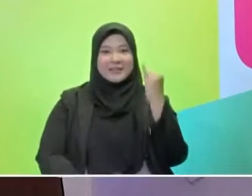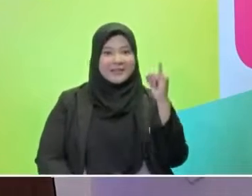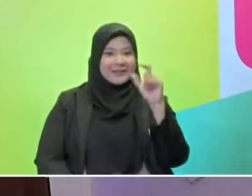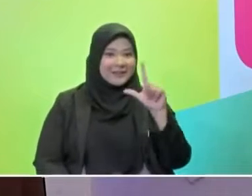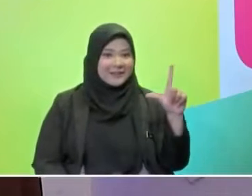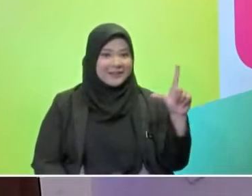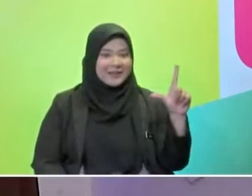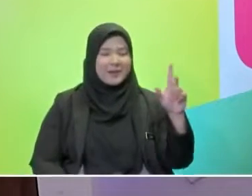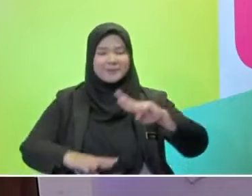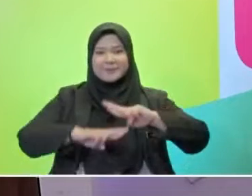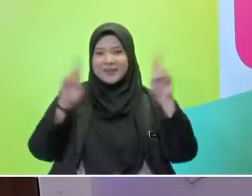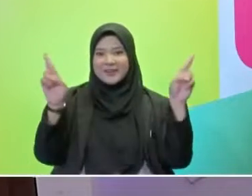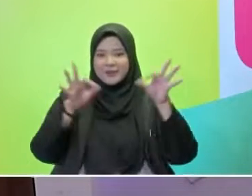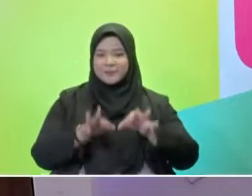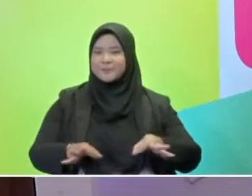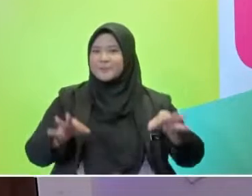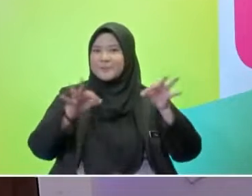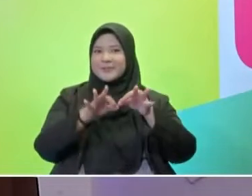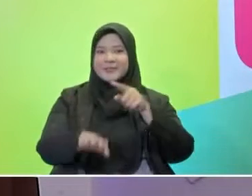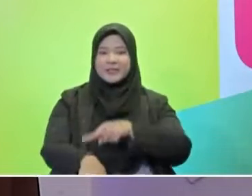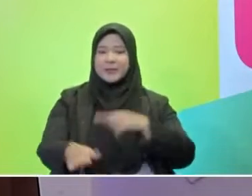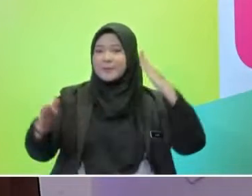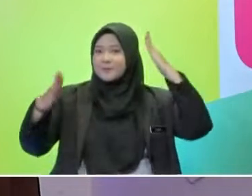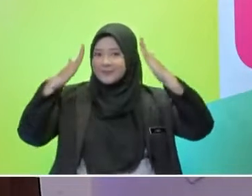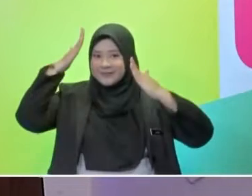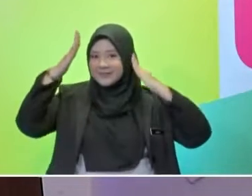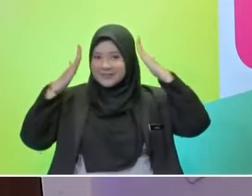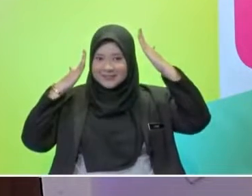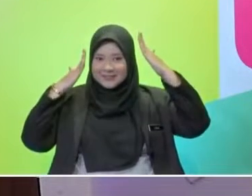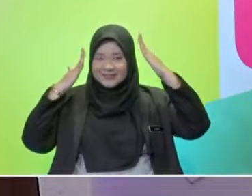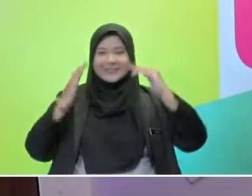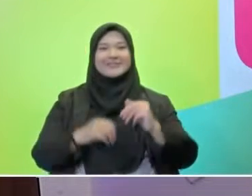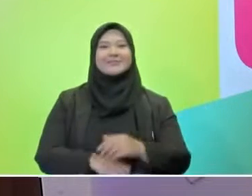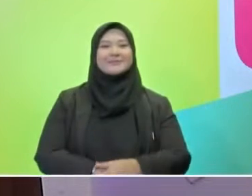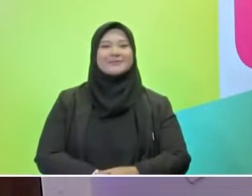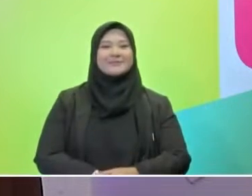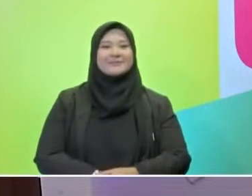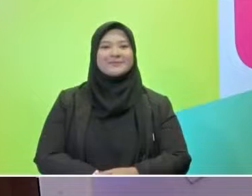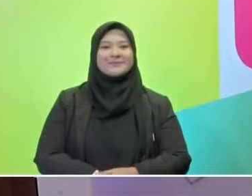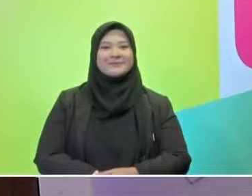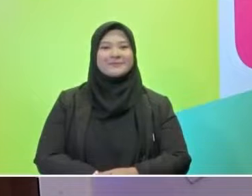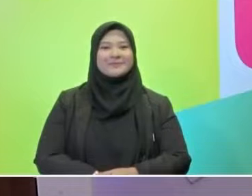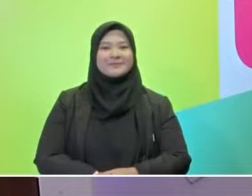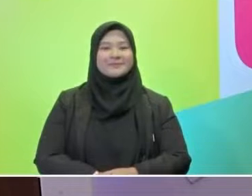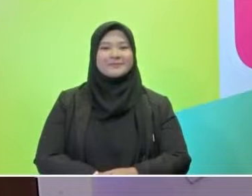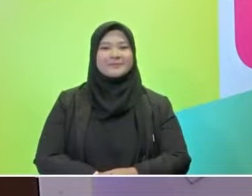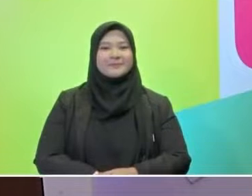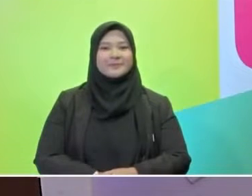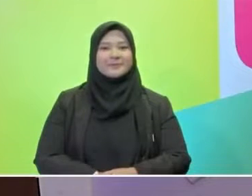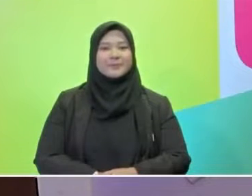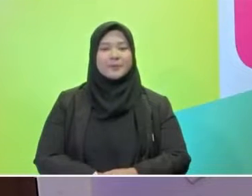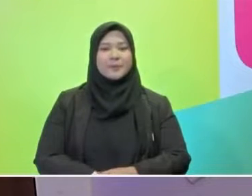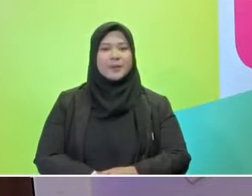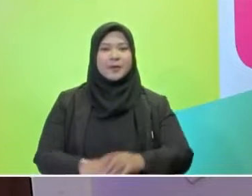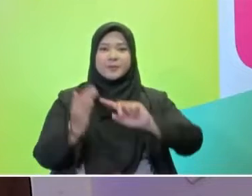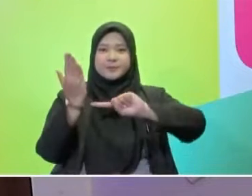yang pertama, okay, perayaan utama di Malaysia ni, okey, adalah, okey, cikgu terangkan dulu maksud